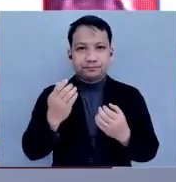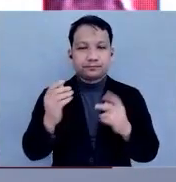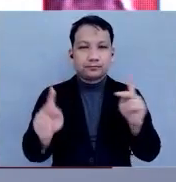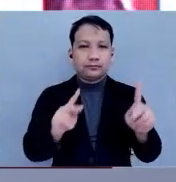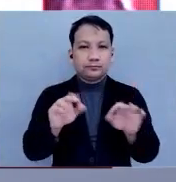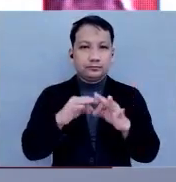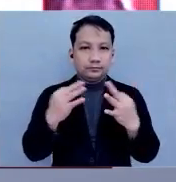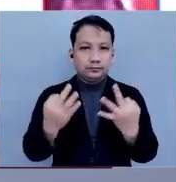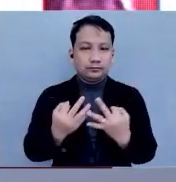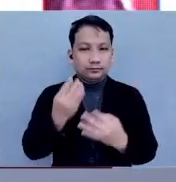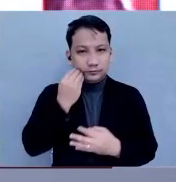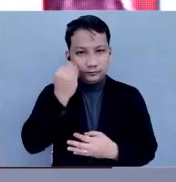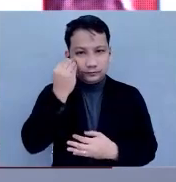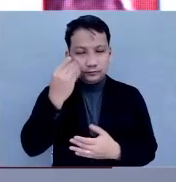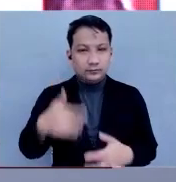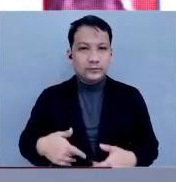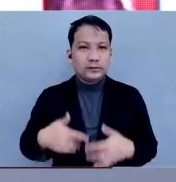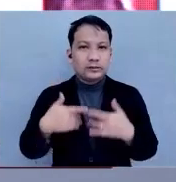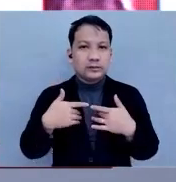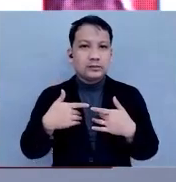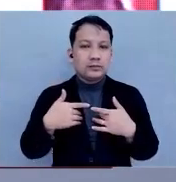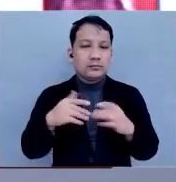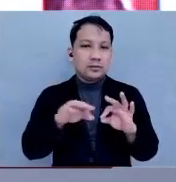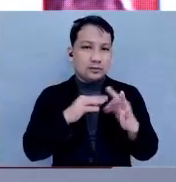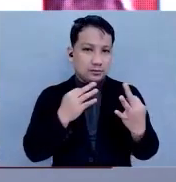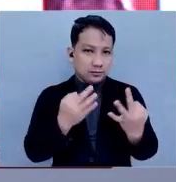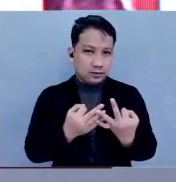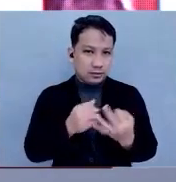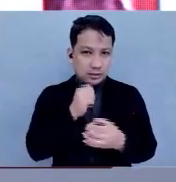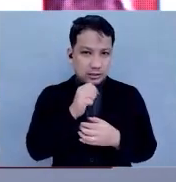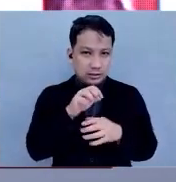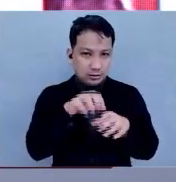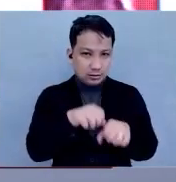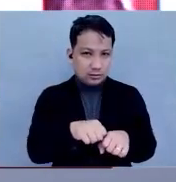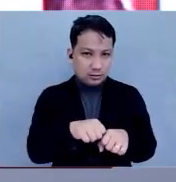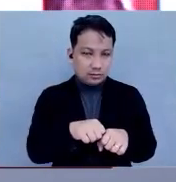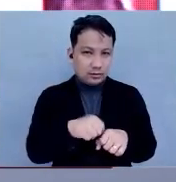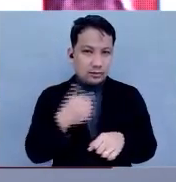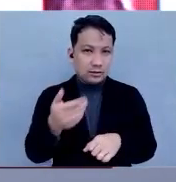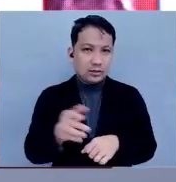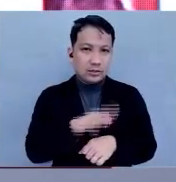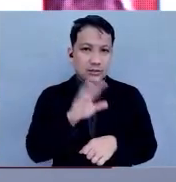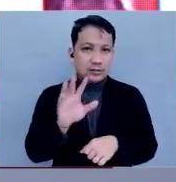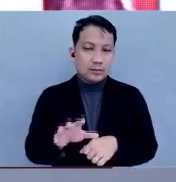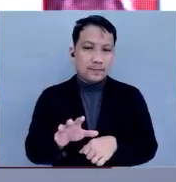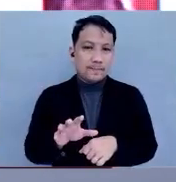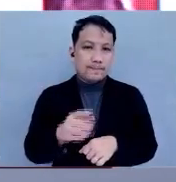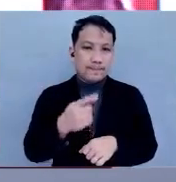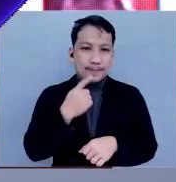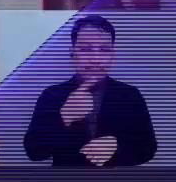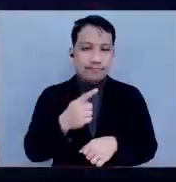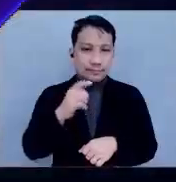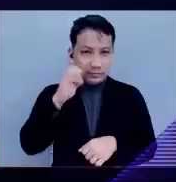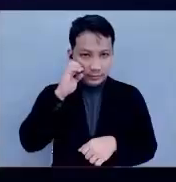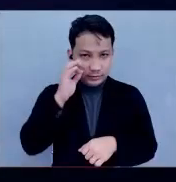makauwi ng buhay ang mga kaanak nilang hinostage. Nasa frontline ang balitang yan si Elaine Fulgencio.